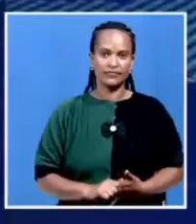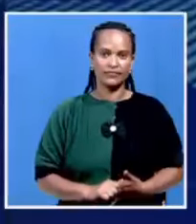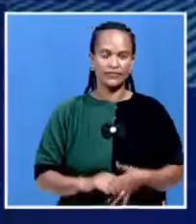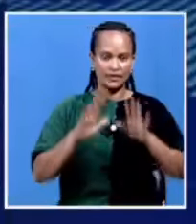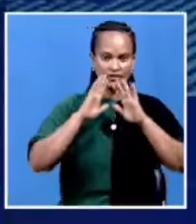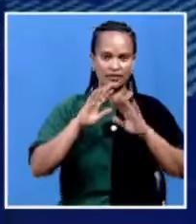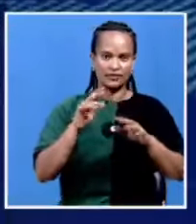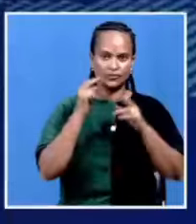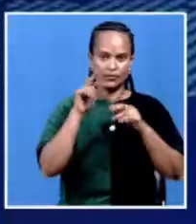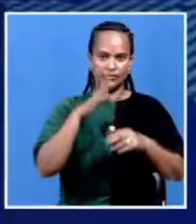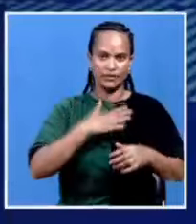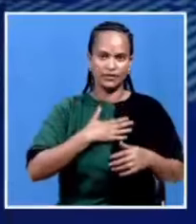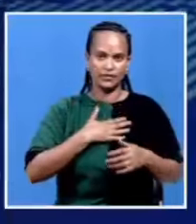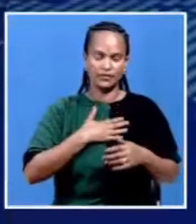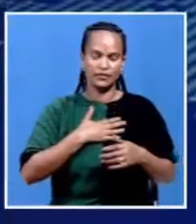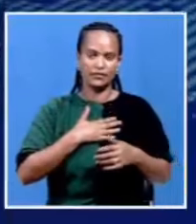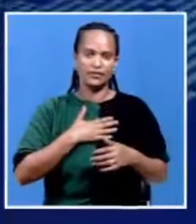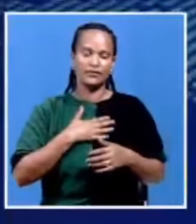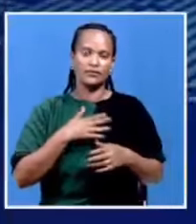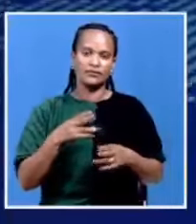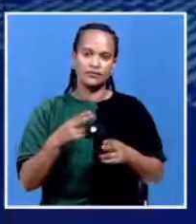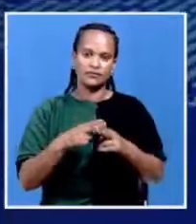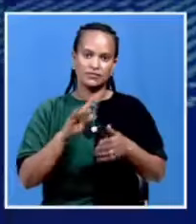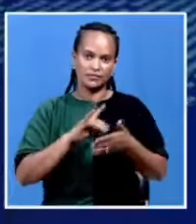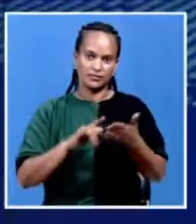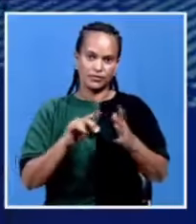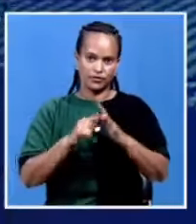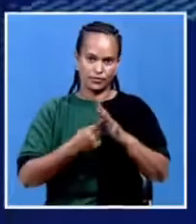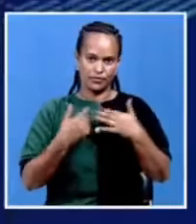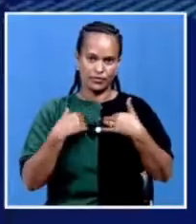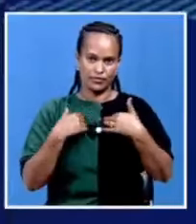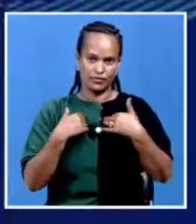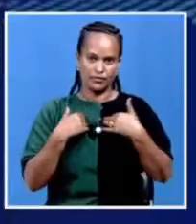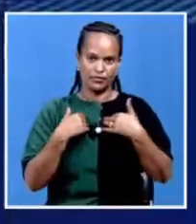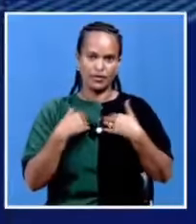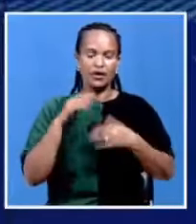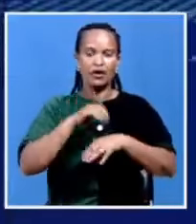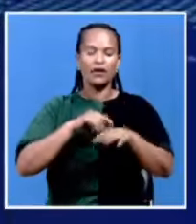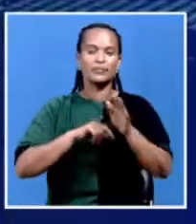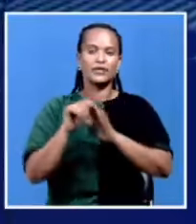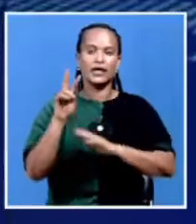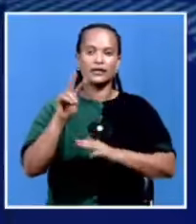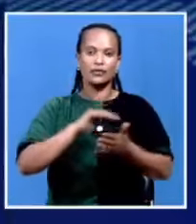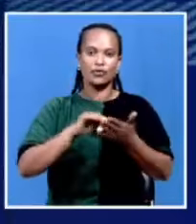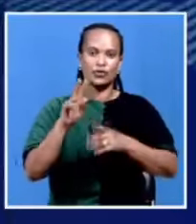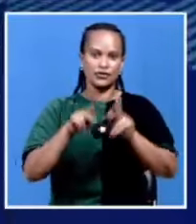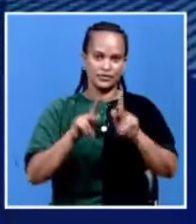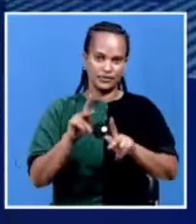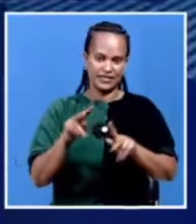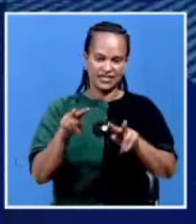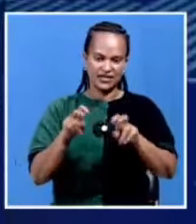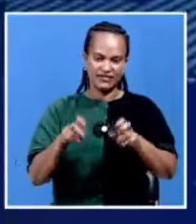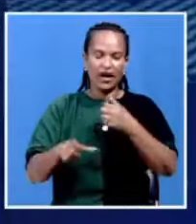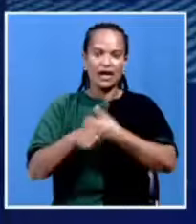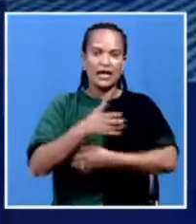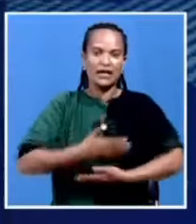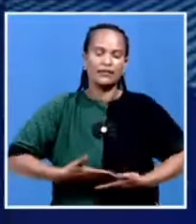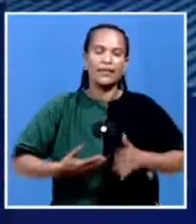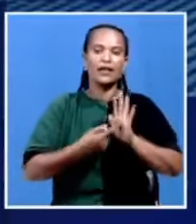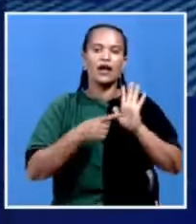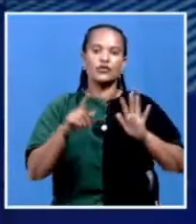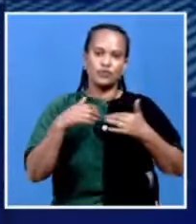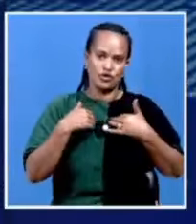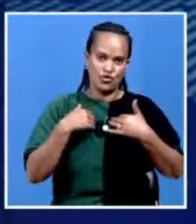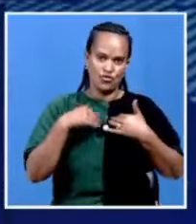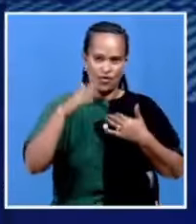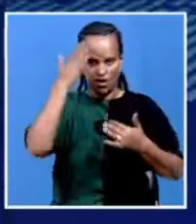أنا هبل ناز خبركم تملكتنا حزر تصب صباح جميرة ملوم أب تقرأي كلتا مليون هزبين زغف حدقات أمي تقالي